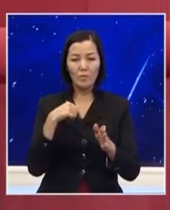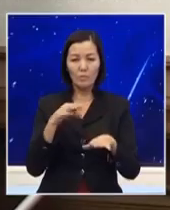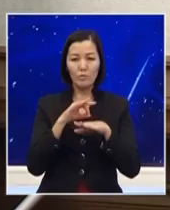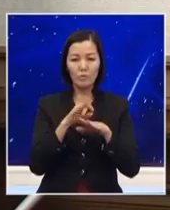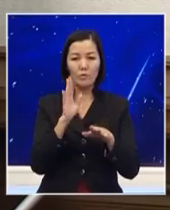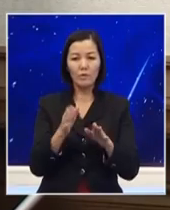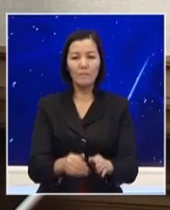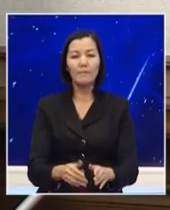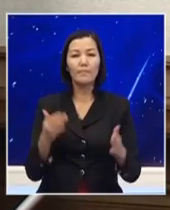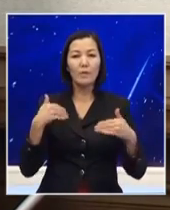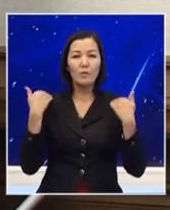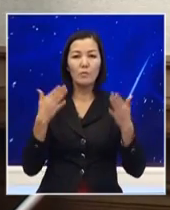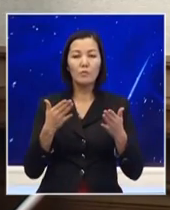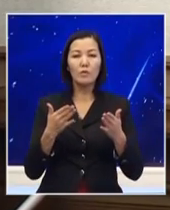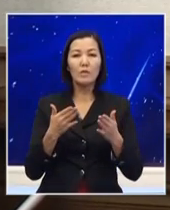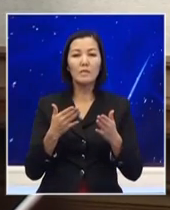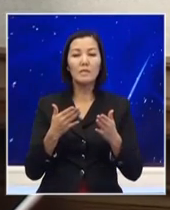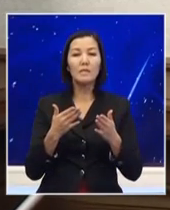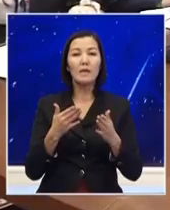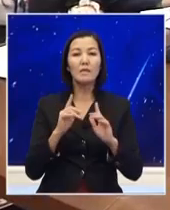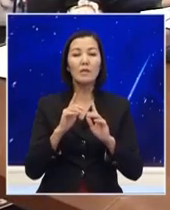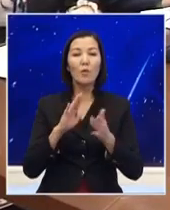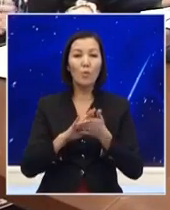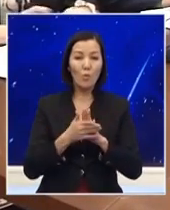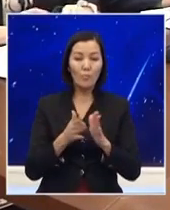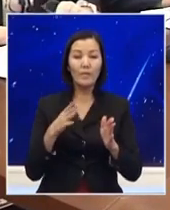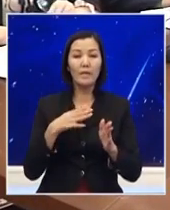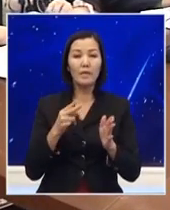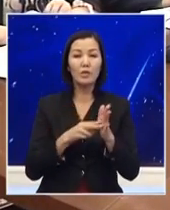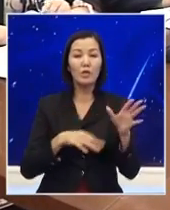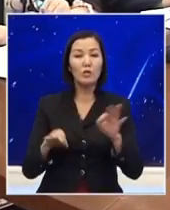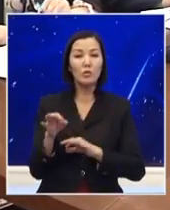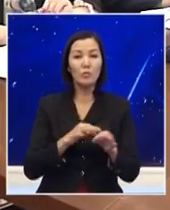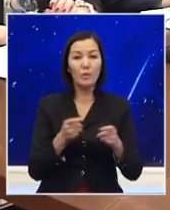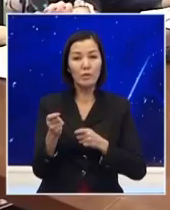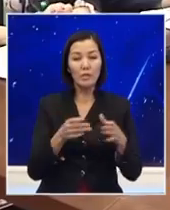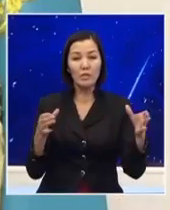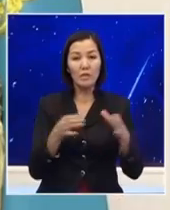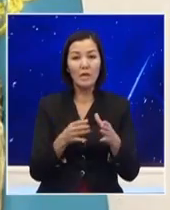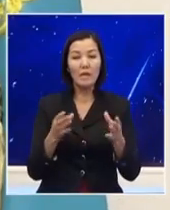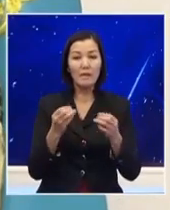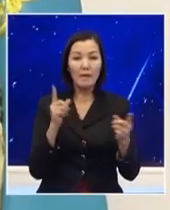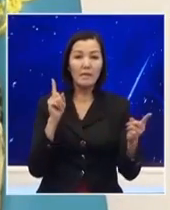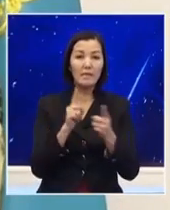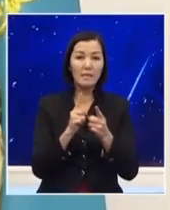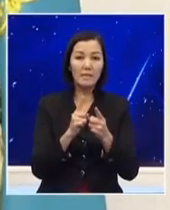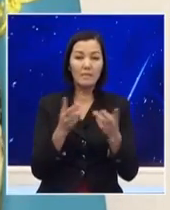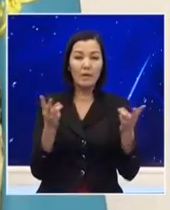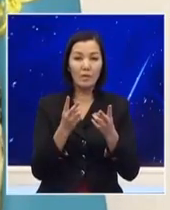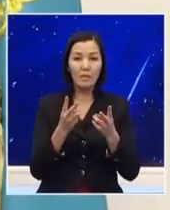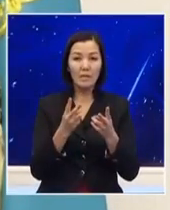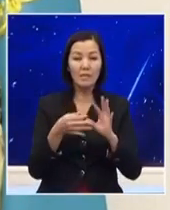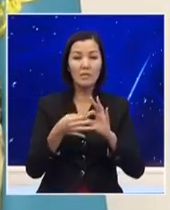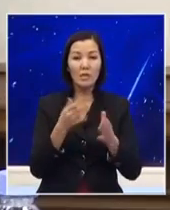онда. Ұсынысын аймақ басшысы құптады, бірақ жеті жоба бойынша жетекші компаниялармен тағы бір кеңесіп, қажеттіліктерін анықтап